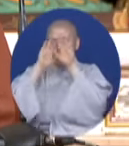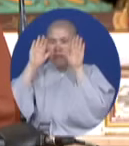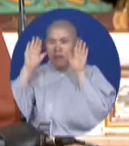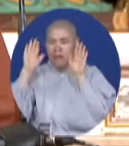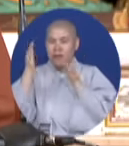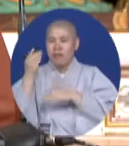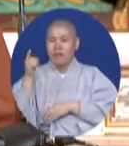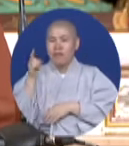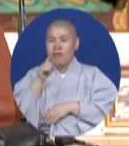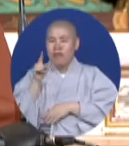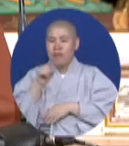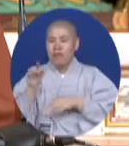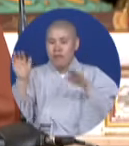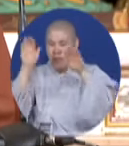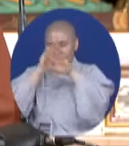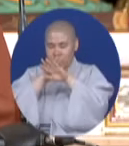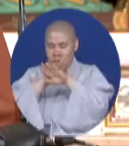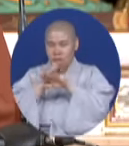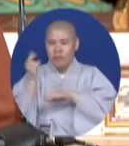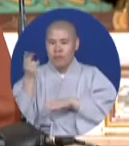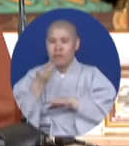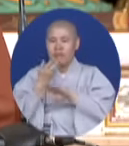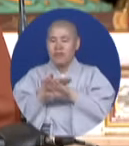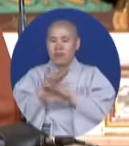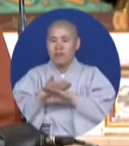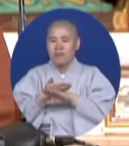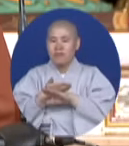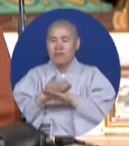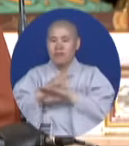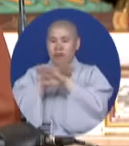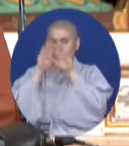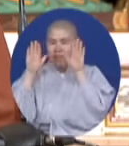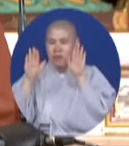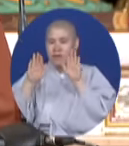어둡고 어느 건 밝고 그게 아니고요. 이게 원흉입니다.